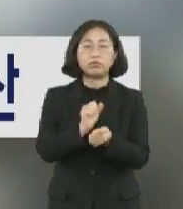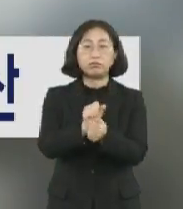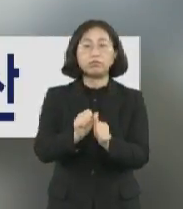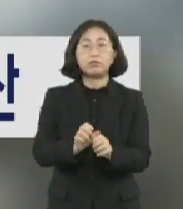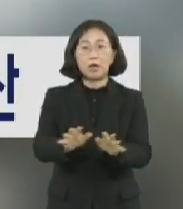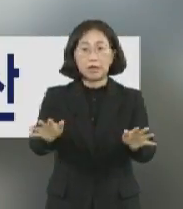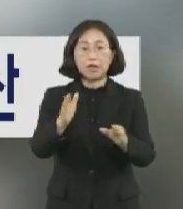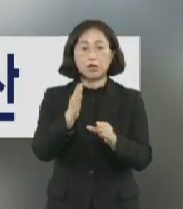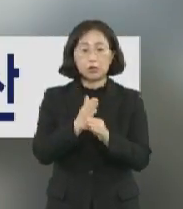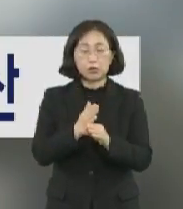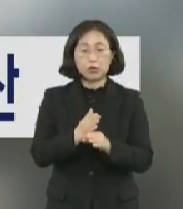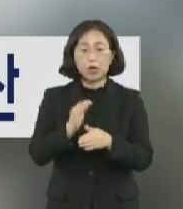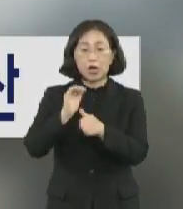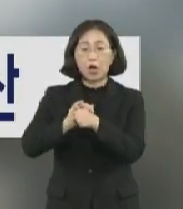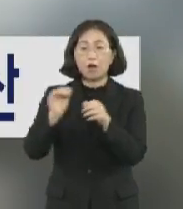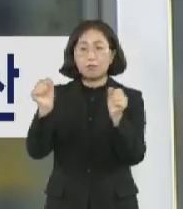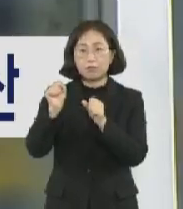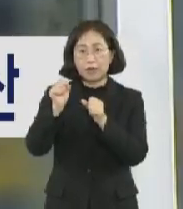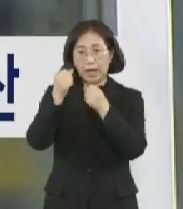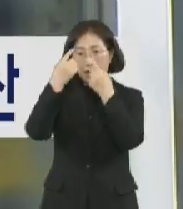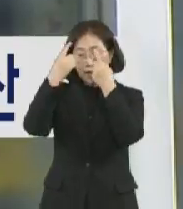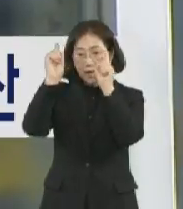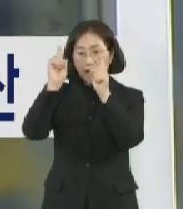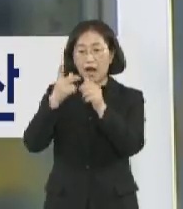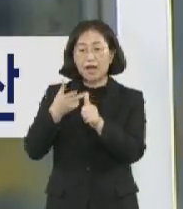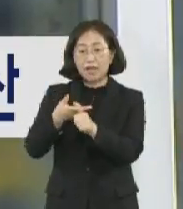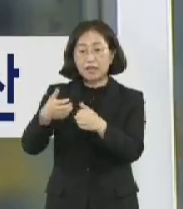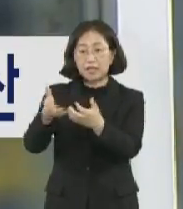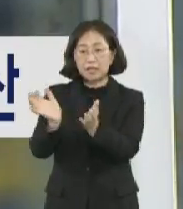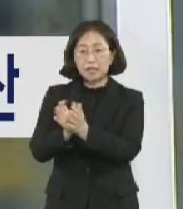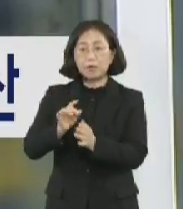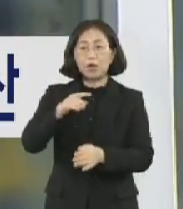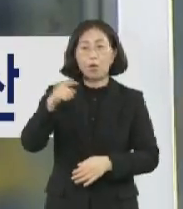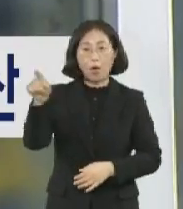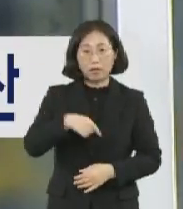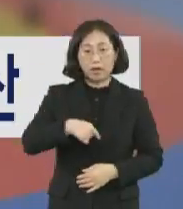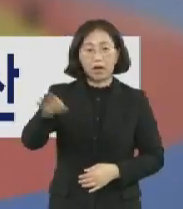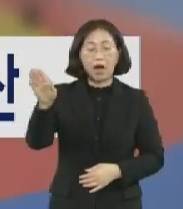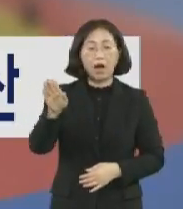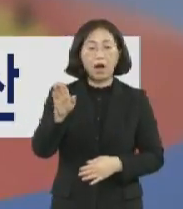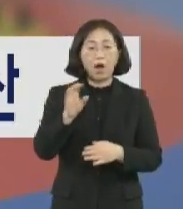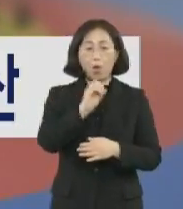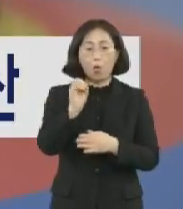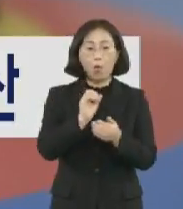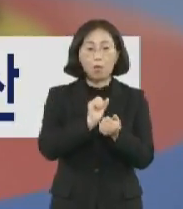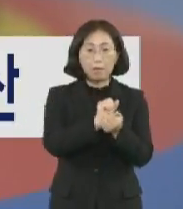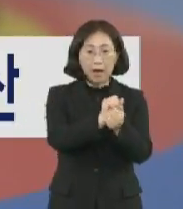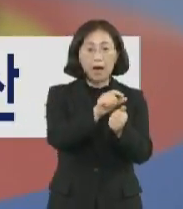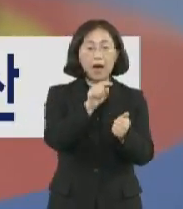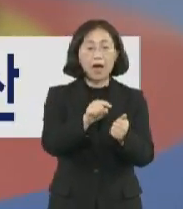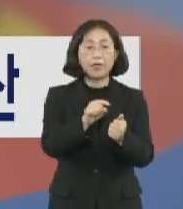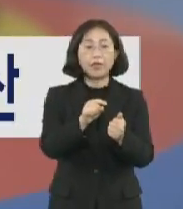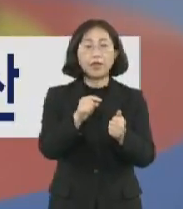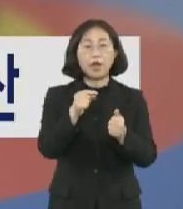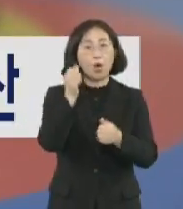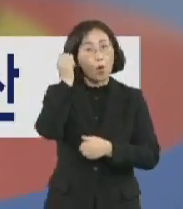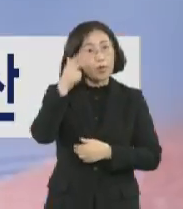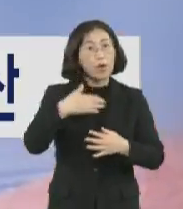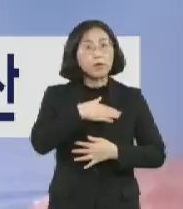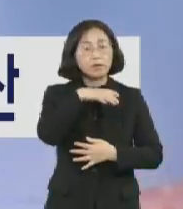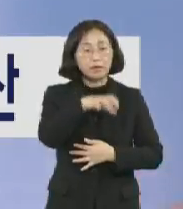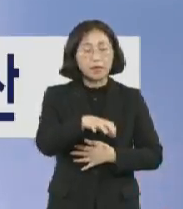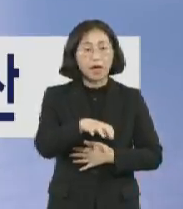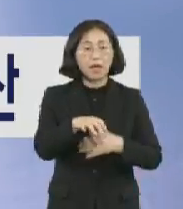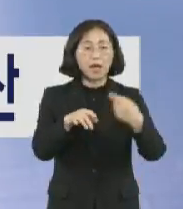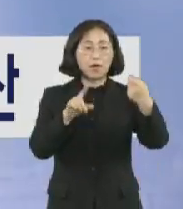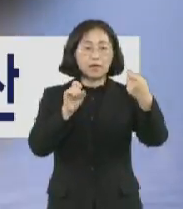있습니다 경북의 한 대학 레슬링 팀이 다녀간 뒤 5 미끄러운 가매 미확인된 호텔 온천장 과 관련해 지난 11일부터